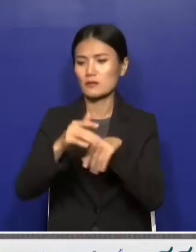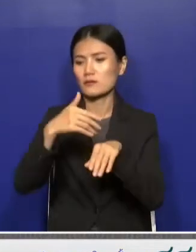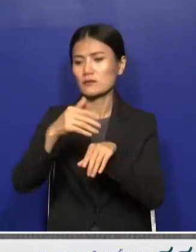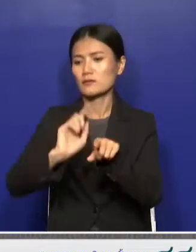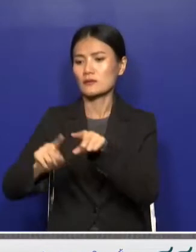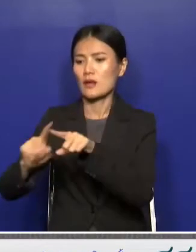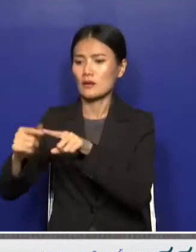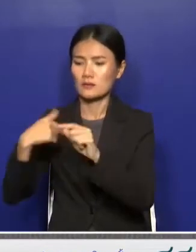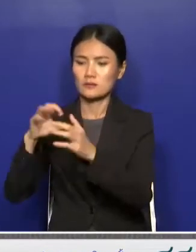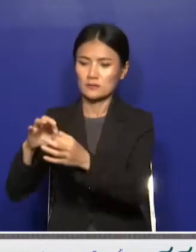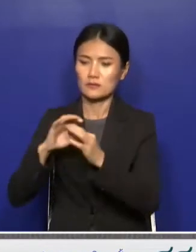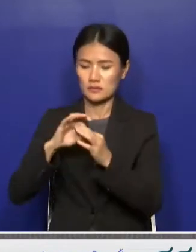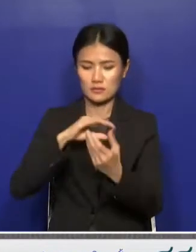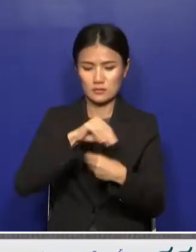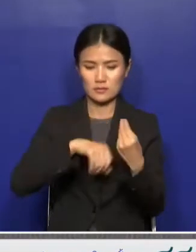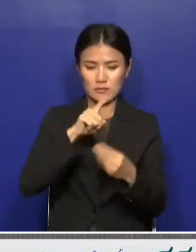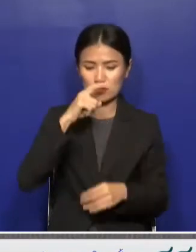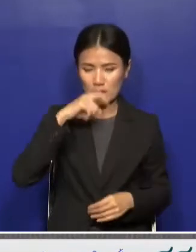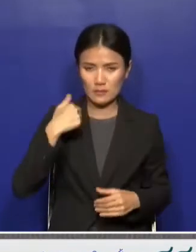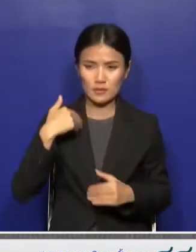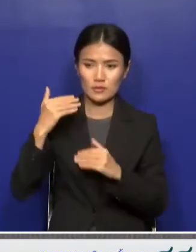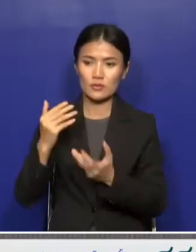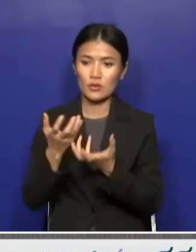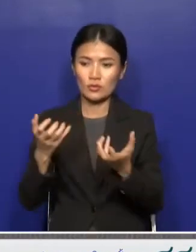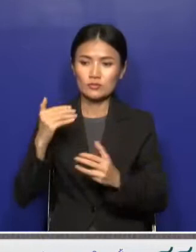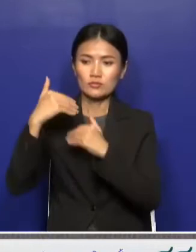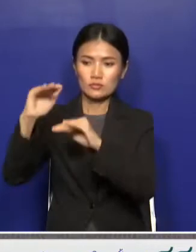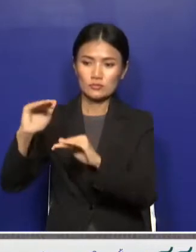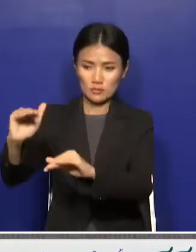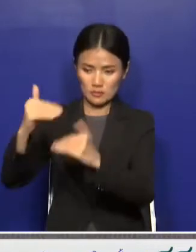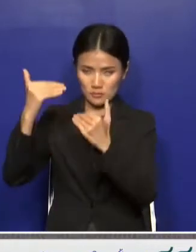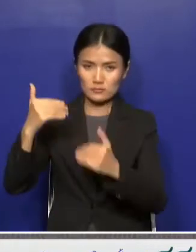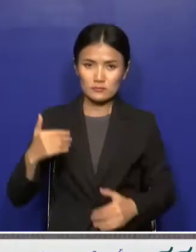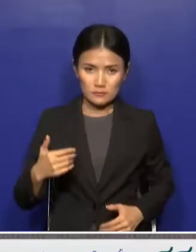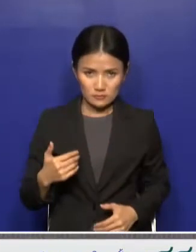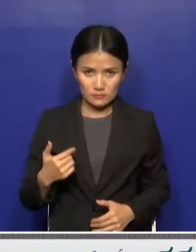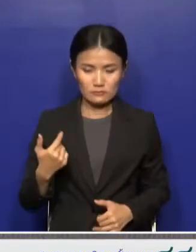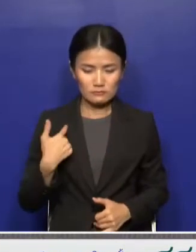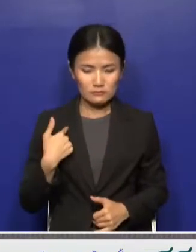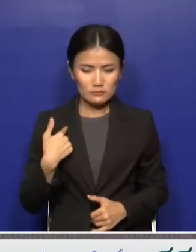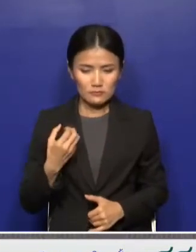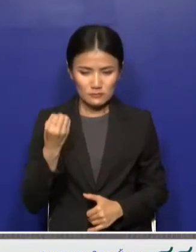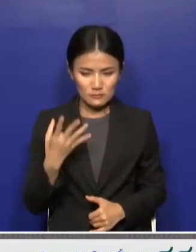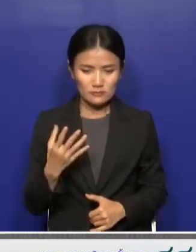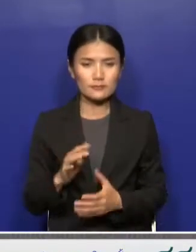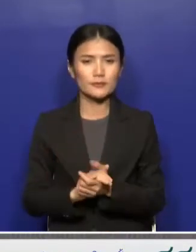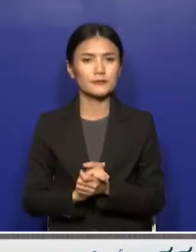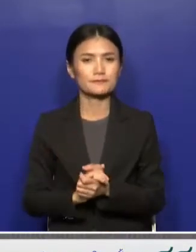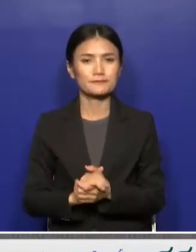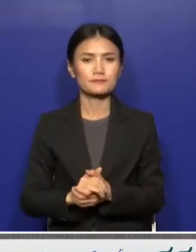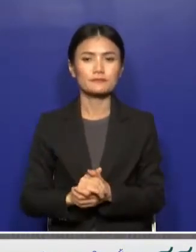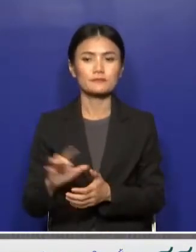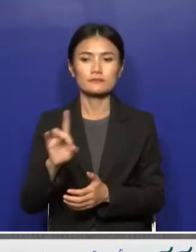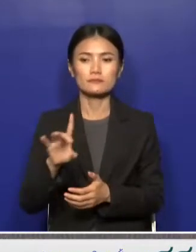ศรษฐกิจไทยมากการส่งออกการนำเข้าเนี่ยมีสัดส่วนเกินกว่า 100% ของ GDP นะครับเพราะฉะนั้นเรื่องนี้เรา